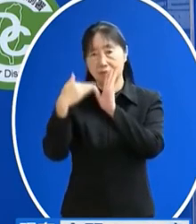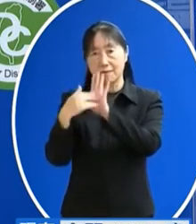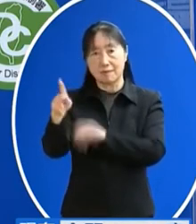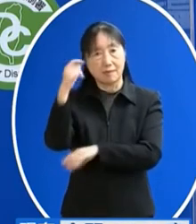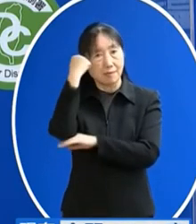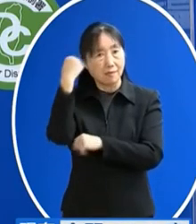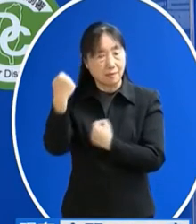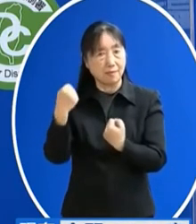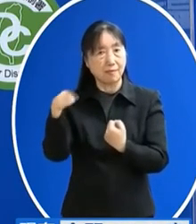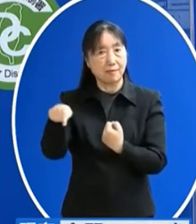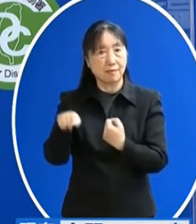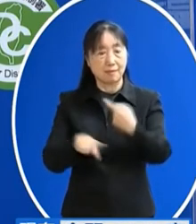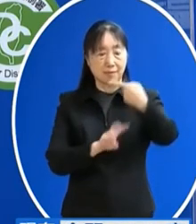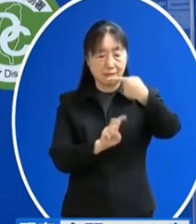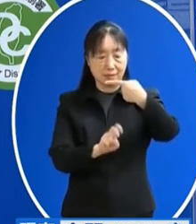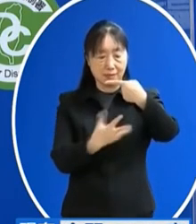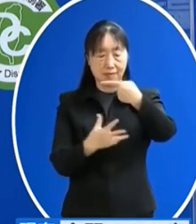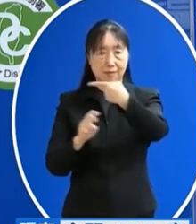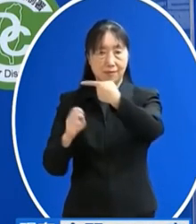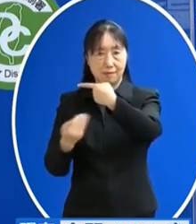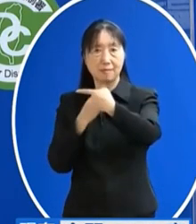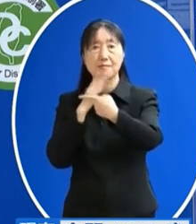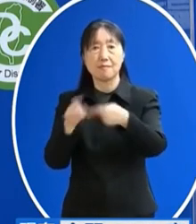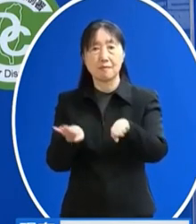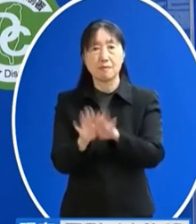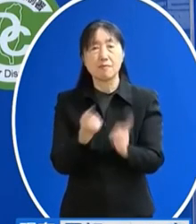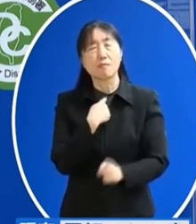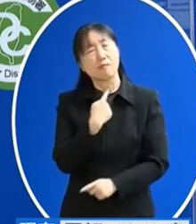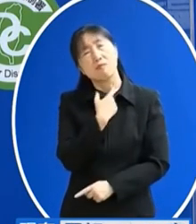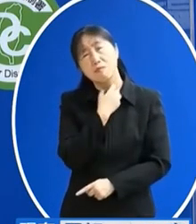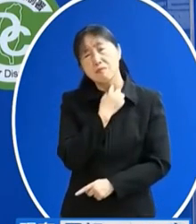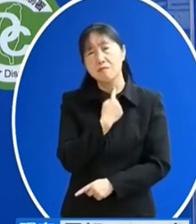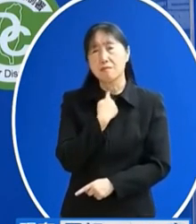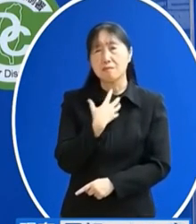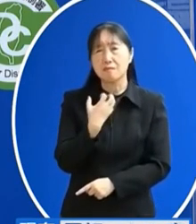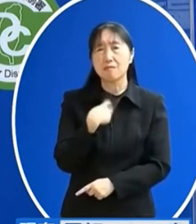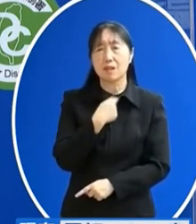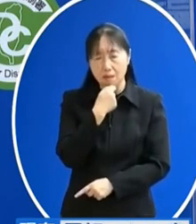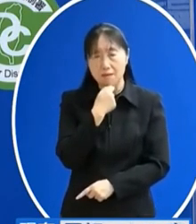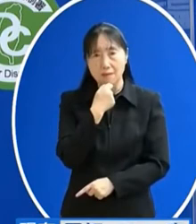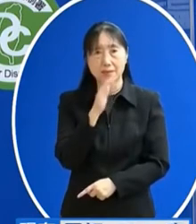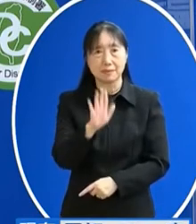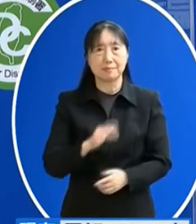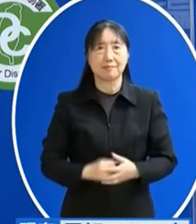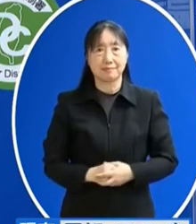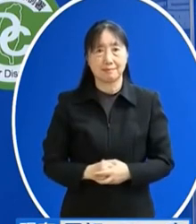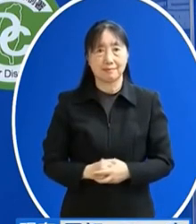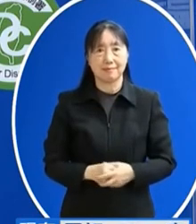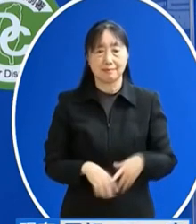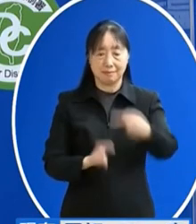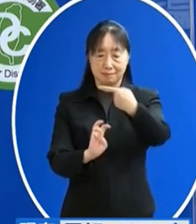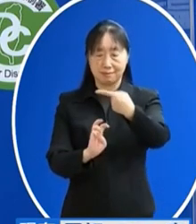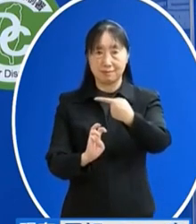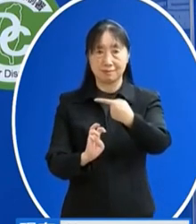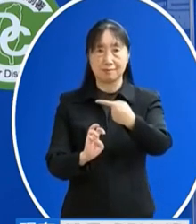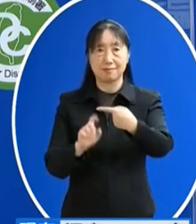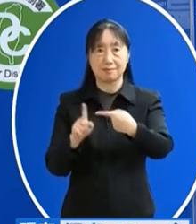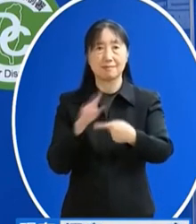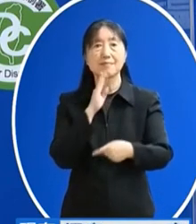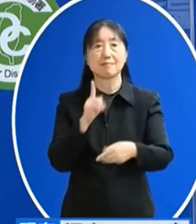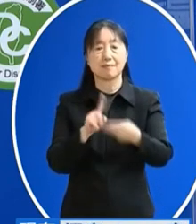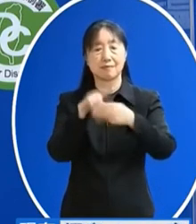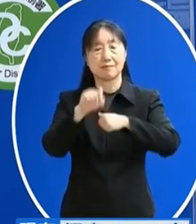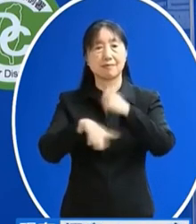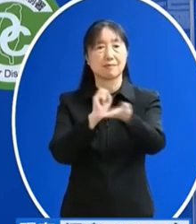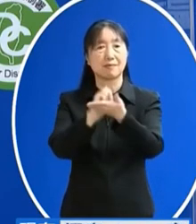那1月28日、29日陆续出现喉咙不适及咳嗽的症状，1月31日主动回